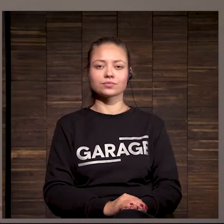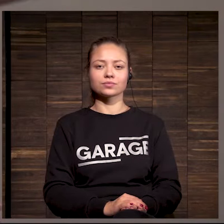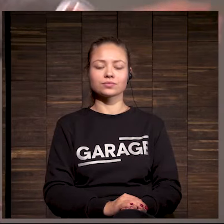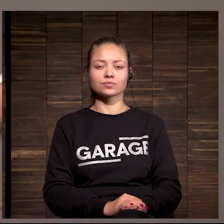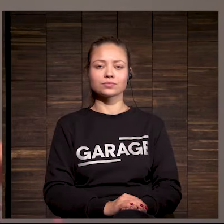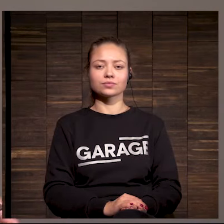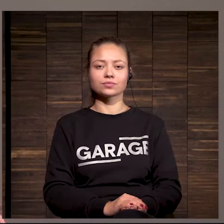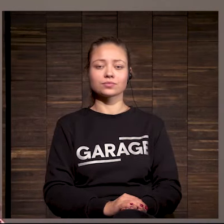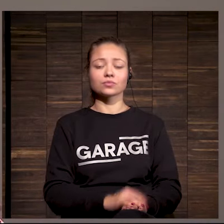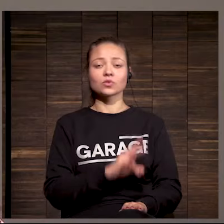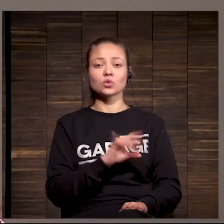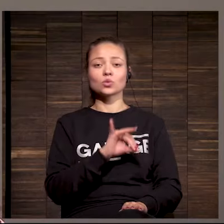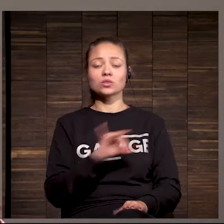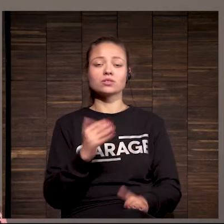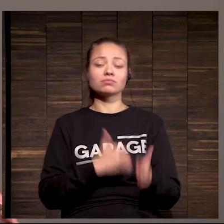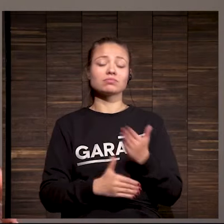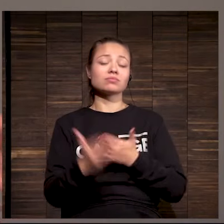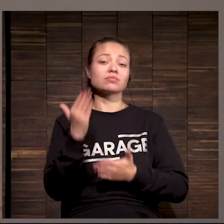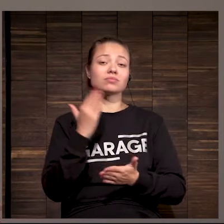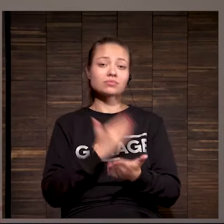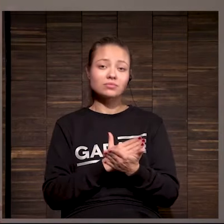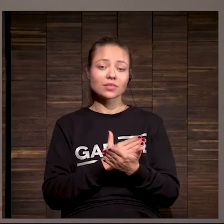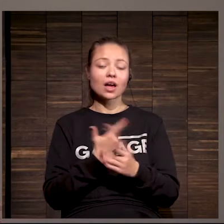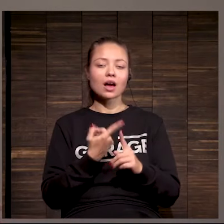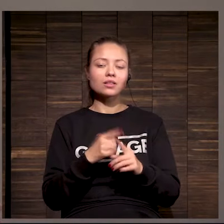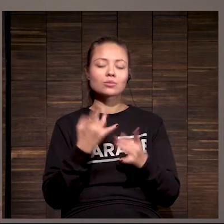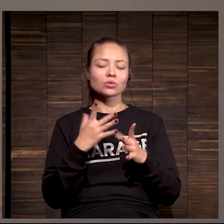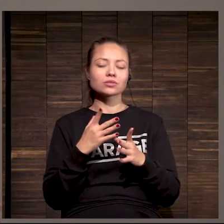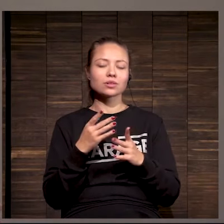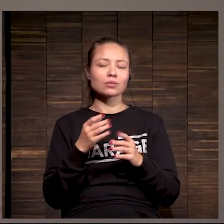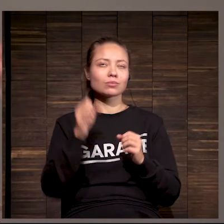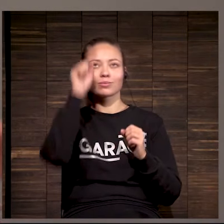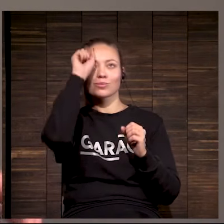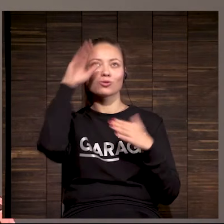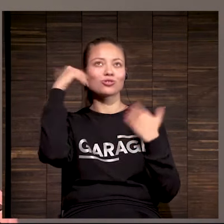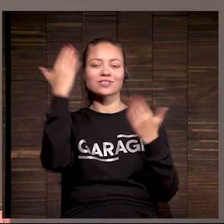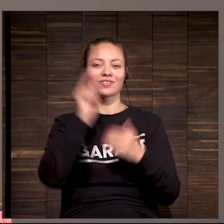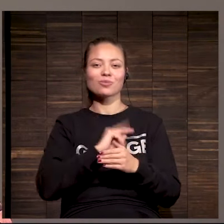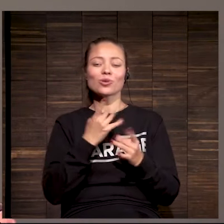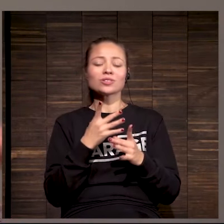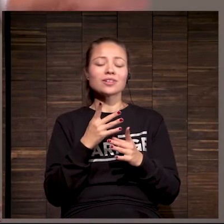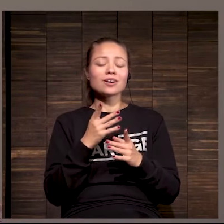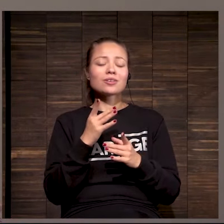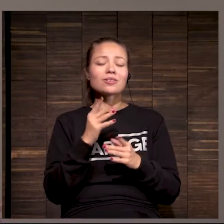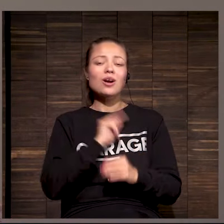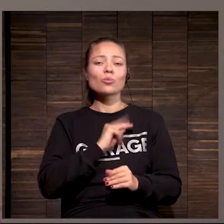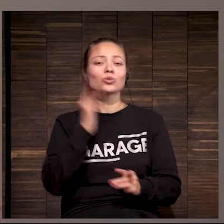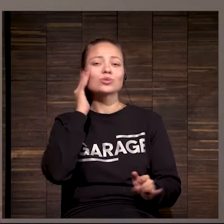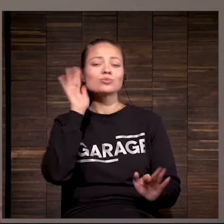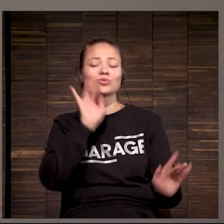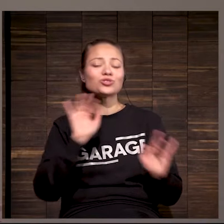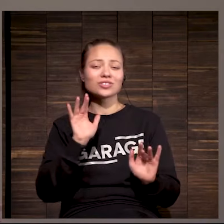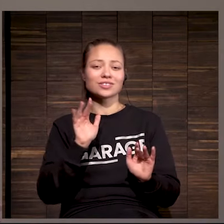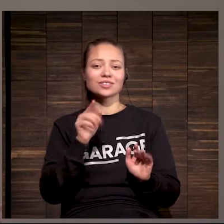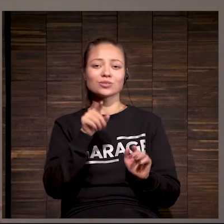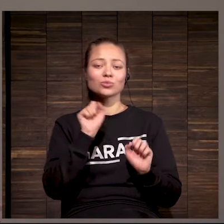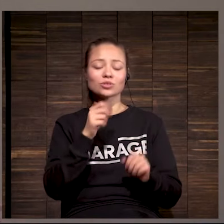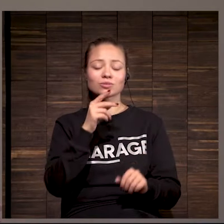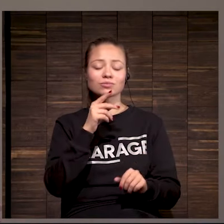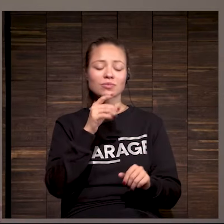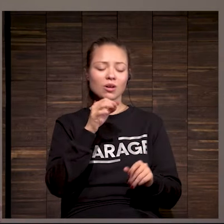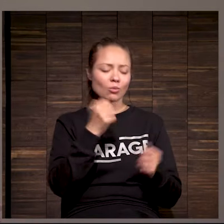ну и в конечном итоге да просто божественное работа на самом деле работа мечты в любой момент ты можешь поднять глаза